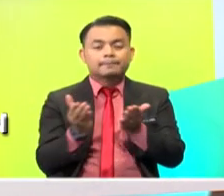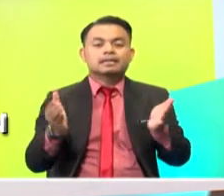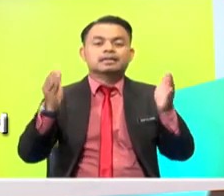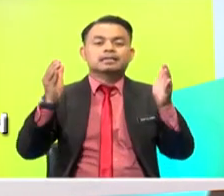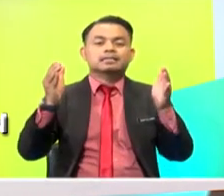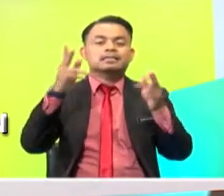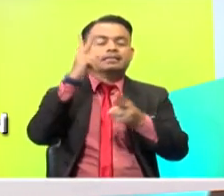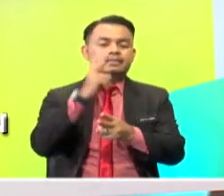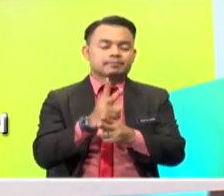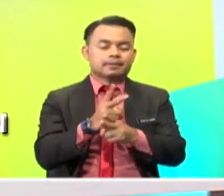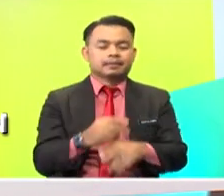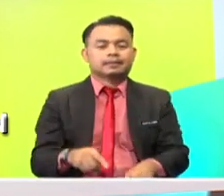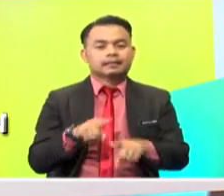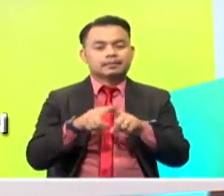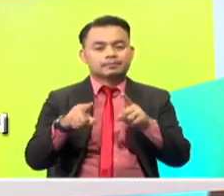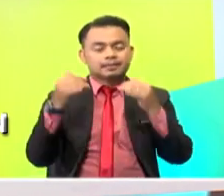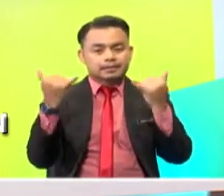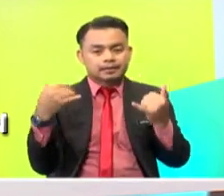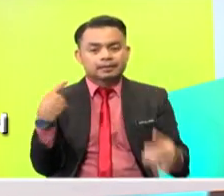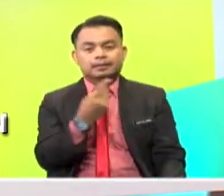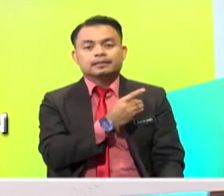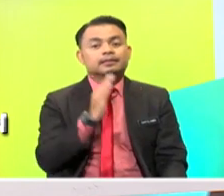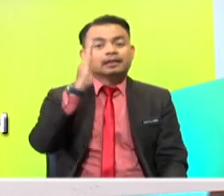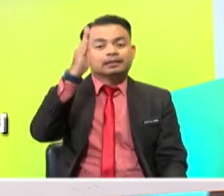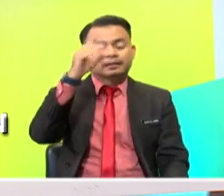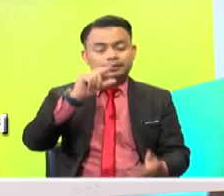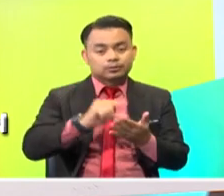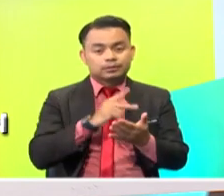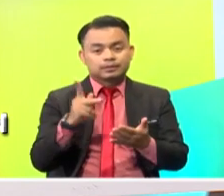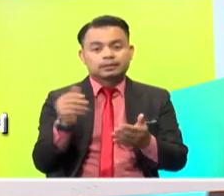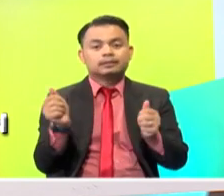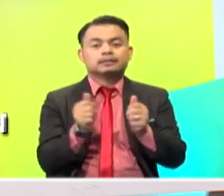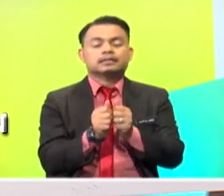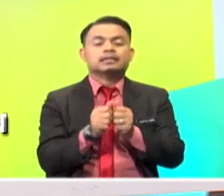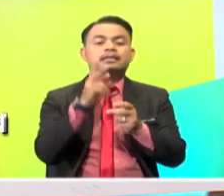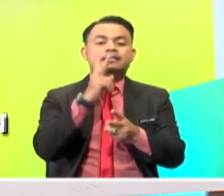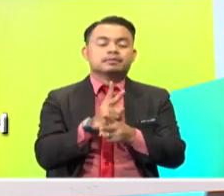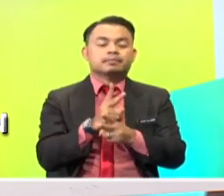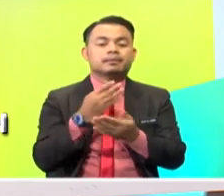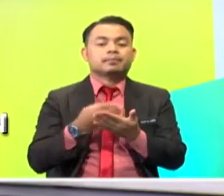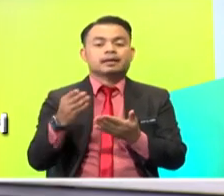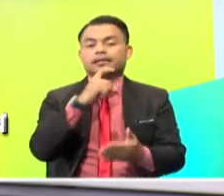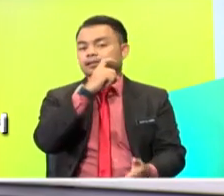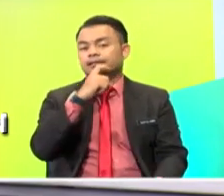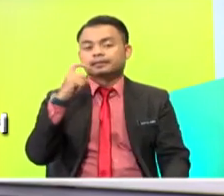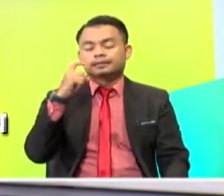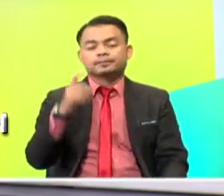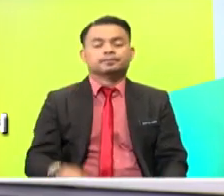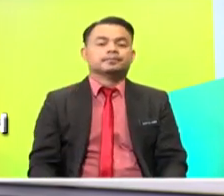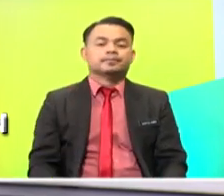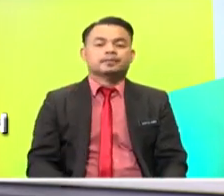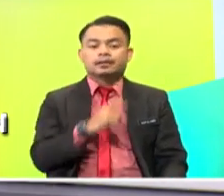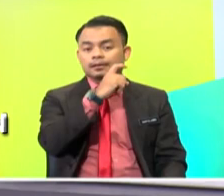tetapi sekarang kita akan mulai kan dengan penyimpanan bahan kering Oke bahan kering kita akan simpan